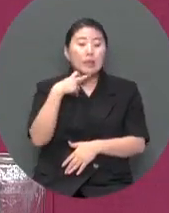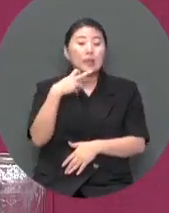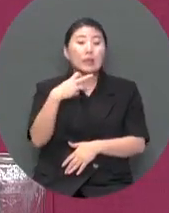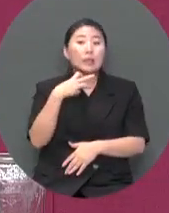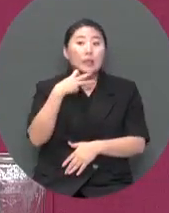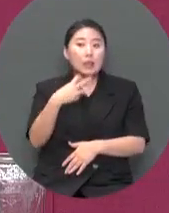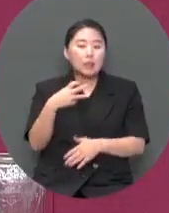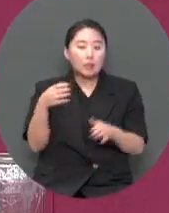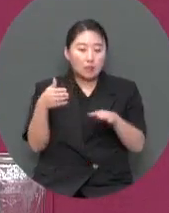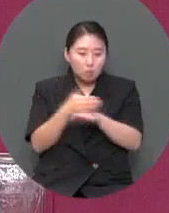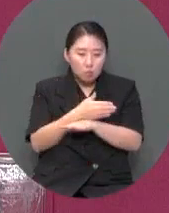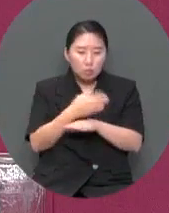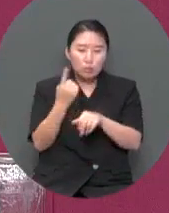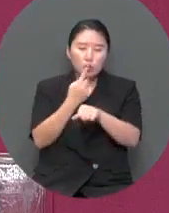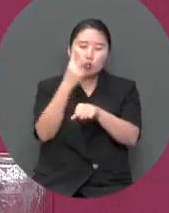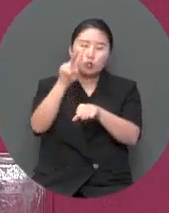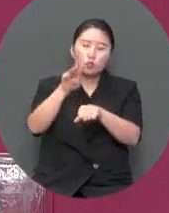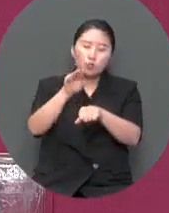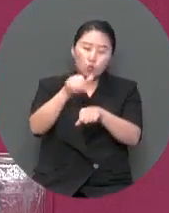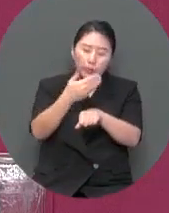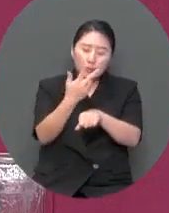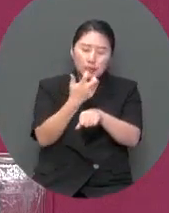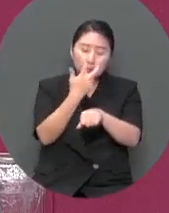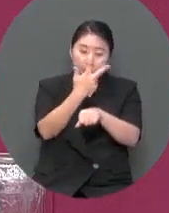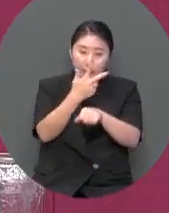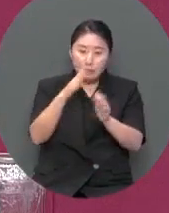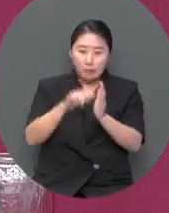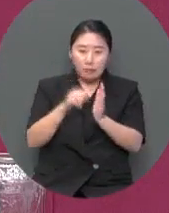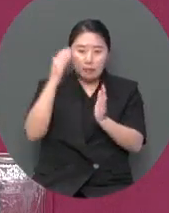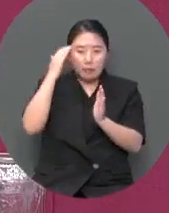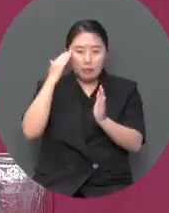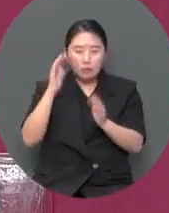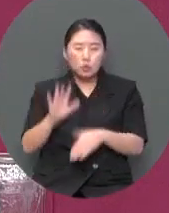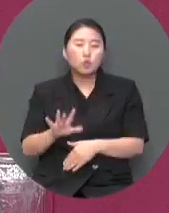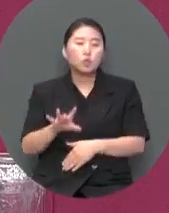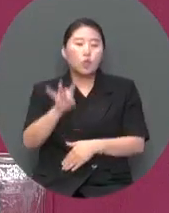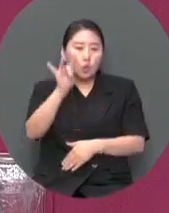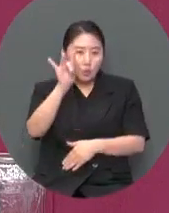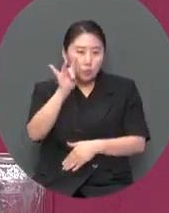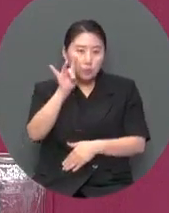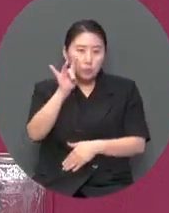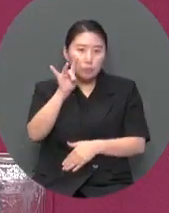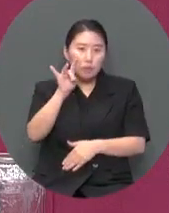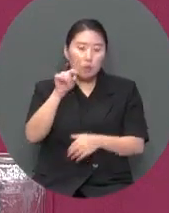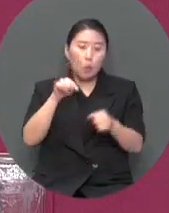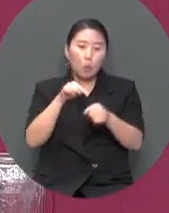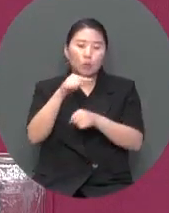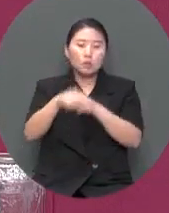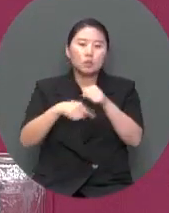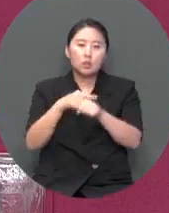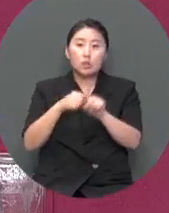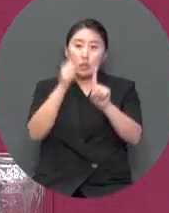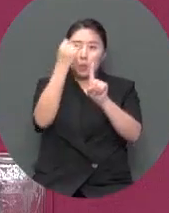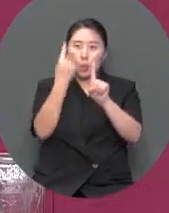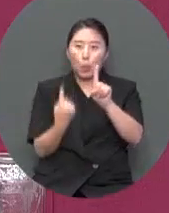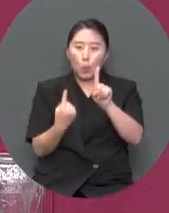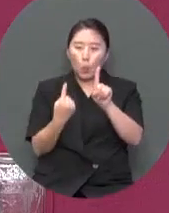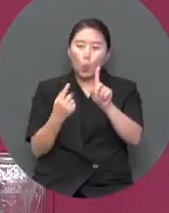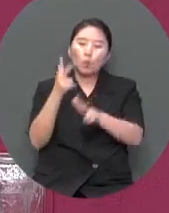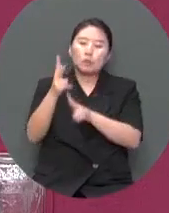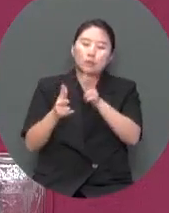13살 되던 해 1978년 대한민국 최초 고위원전 1호기